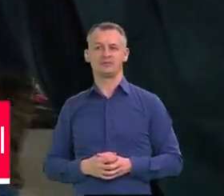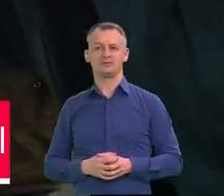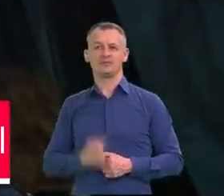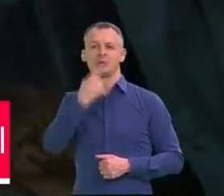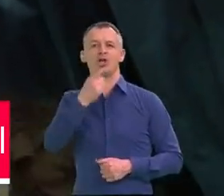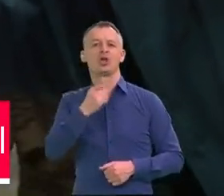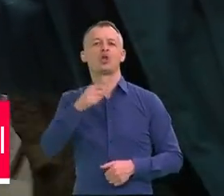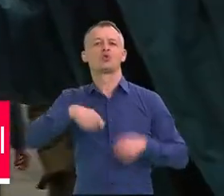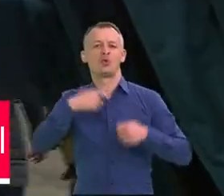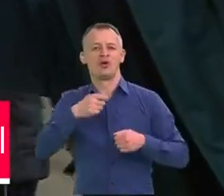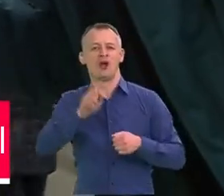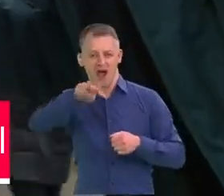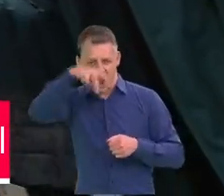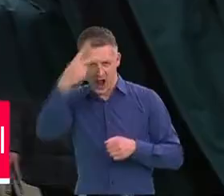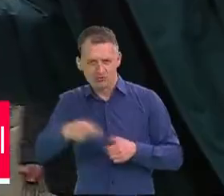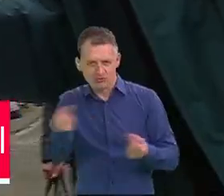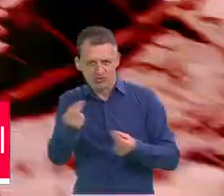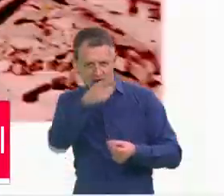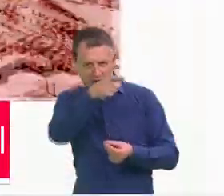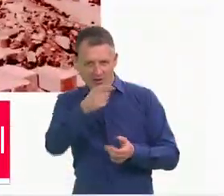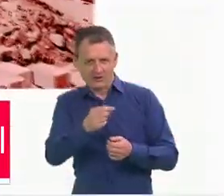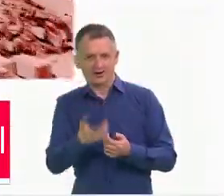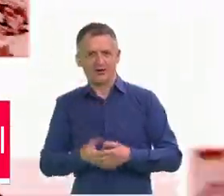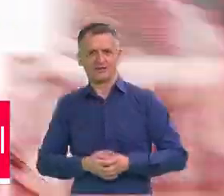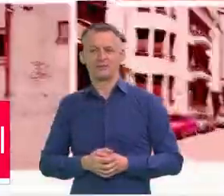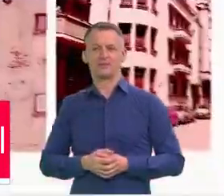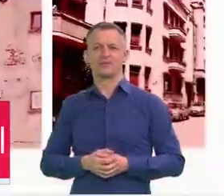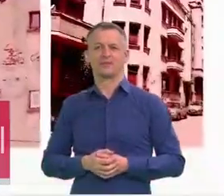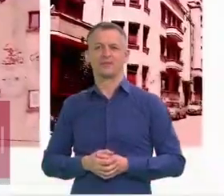Domnul, v-a căzut ceva? Ia dumneavoastră.